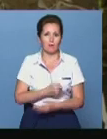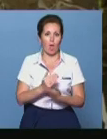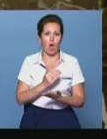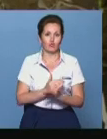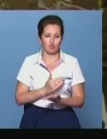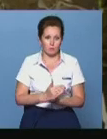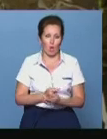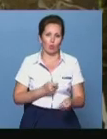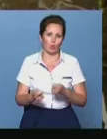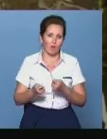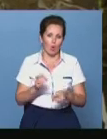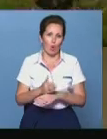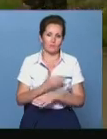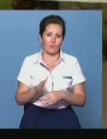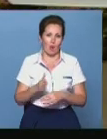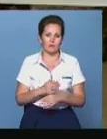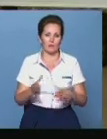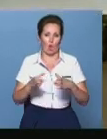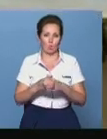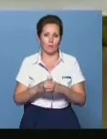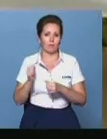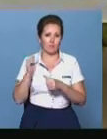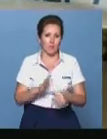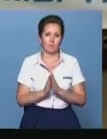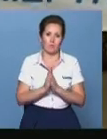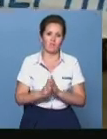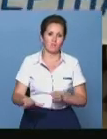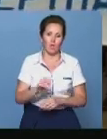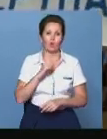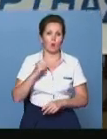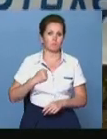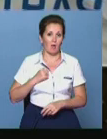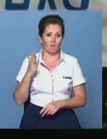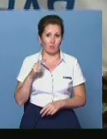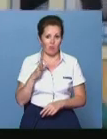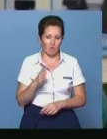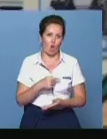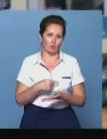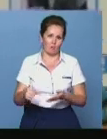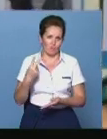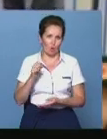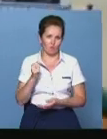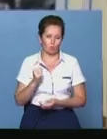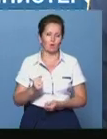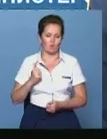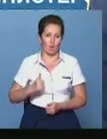Руководитель регионального отделения Союза десантников попросил всех, кто отслужил ВДВ, отметить 2 августа достойно.